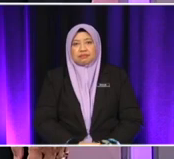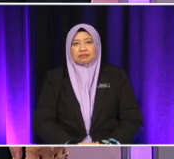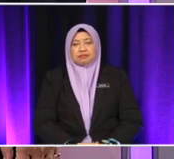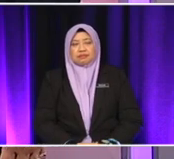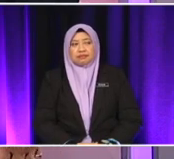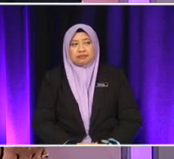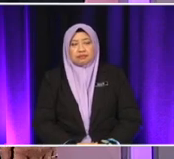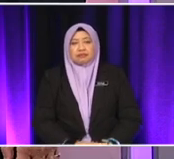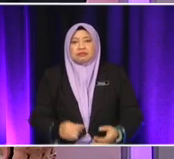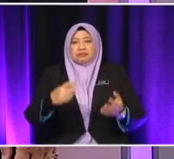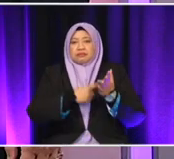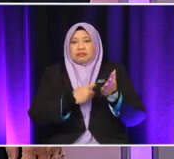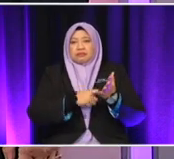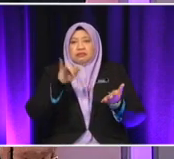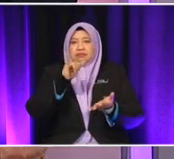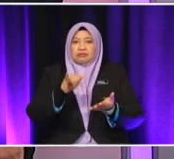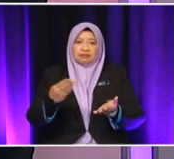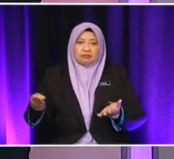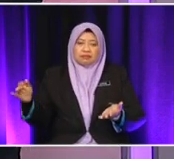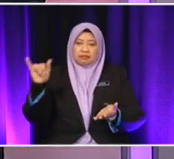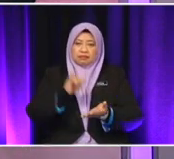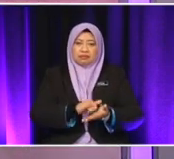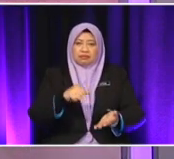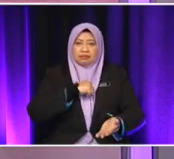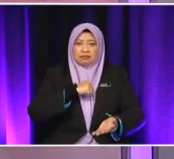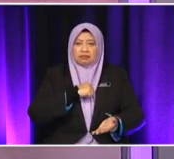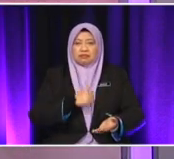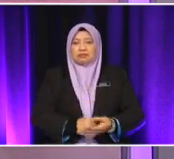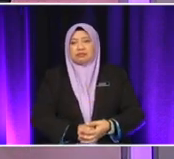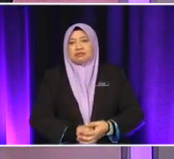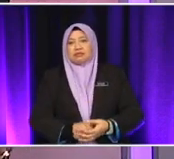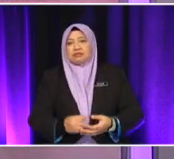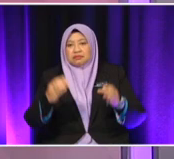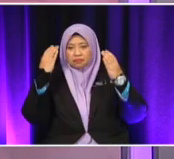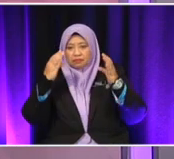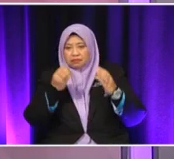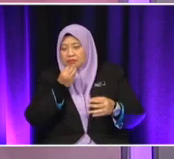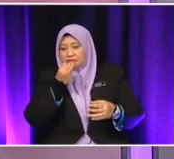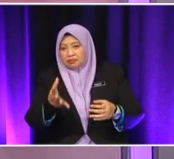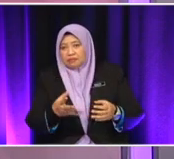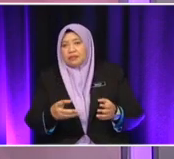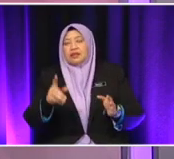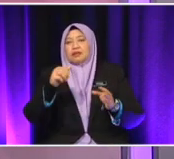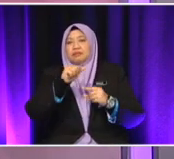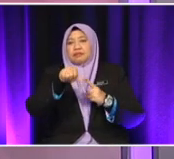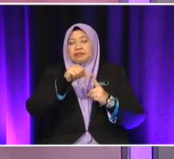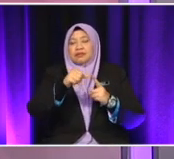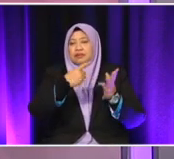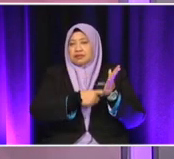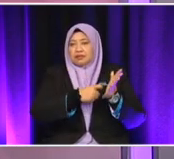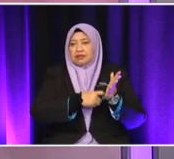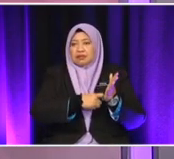Oke harga barang itu sendiri hukum penawaran tadi Cikgu telah Jelaskan apabila harga sesuatu